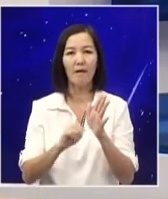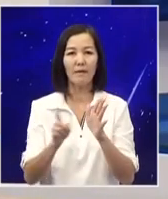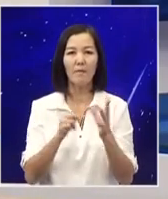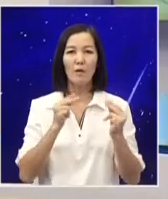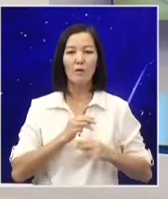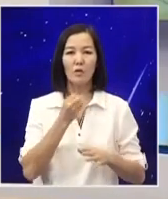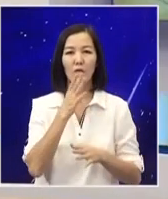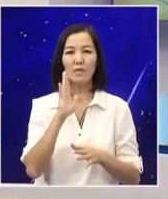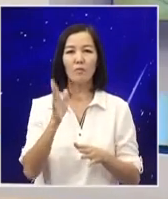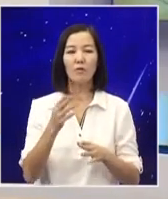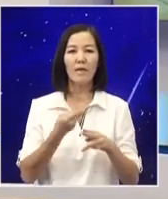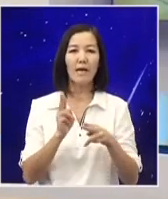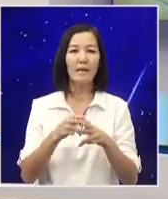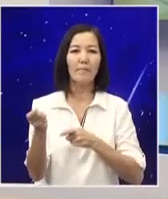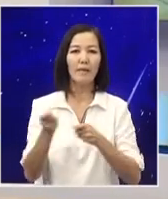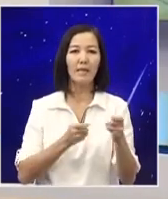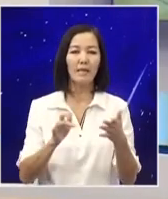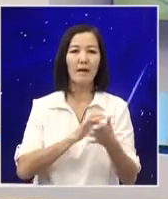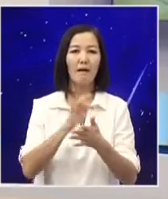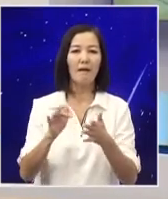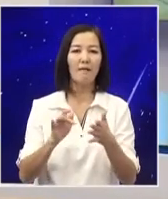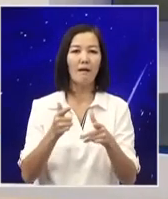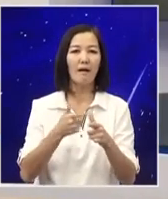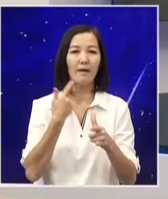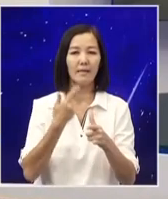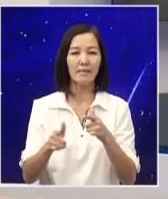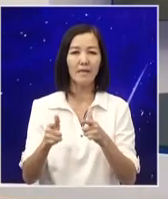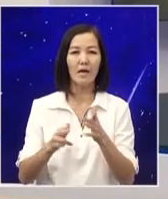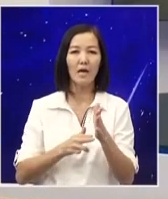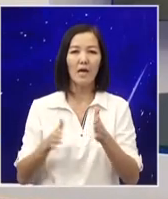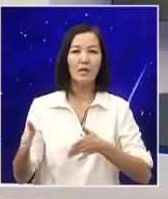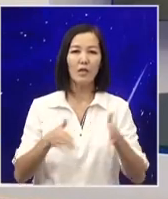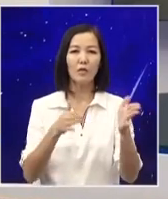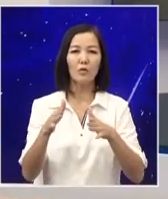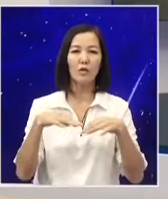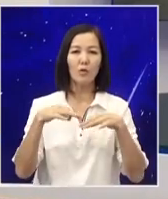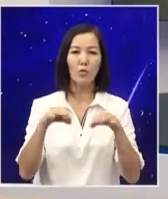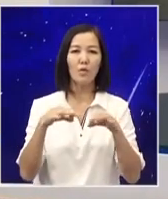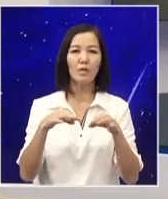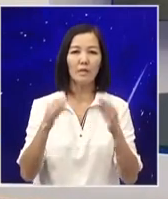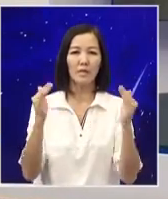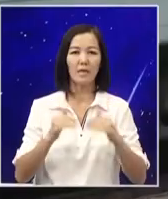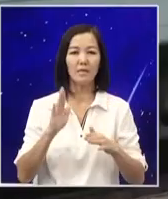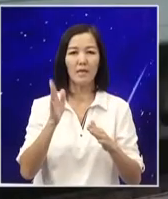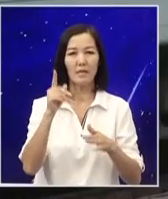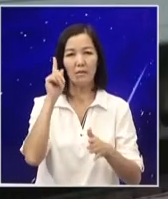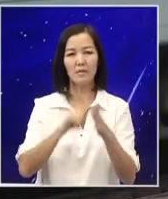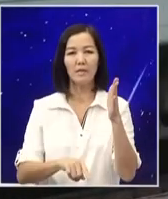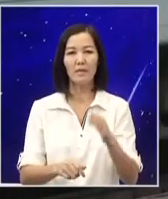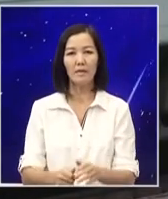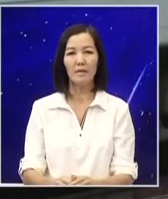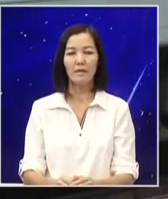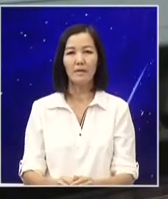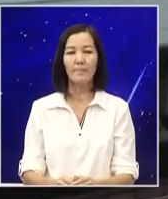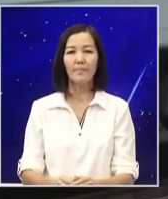істейтіндерге жақсы болды. Әрі биліктегілер қалааралық тас жолдағы көліктер саны азаяды деген үмітте. Тұран экспресс таң